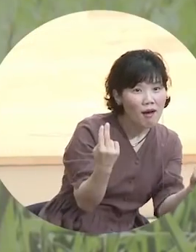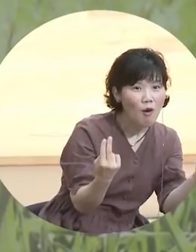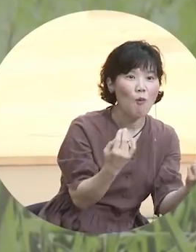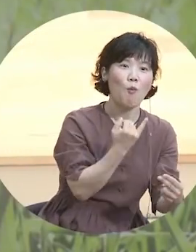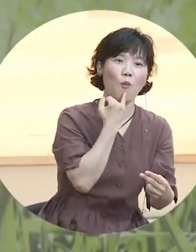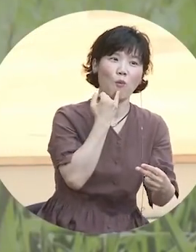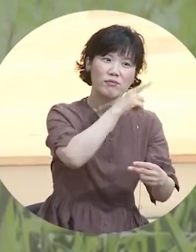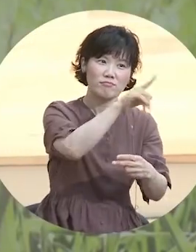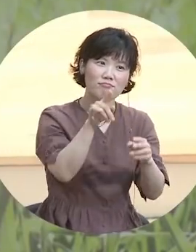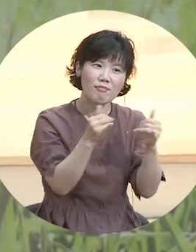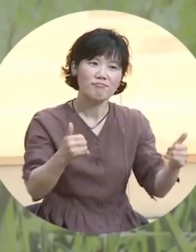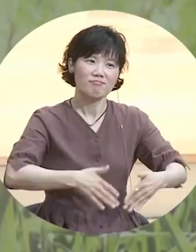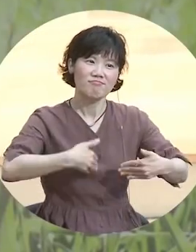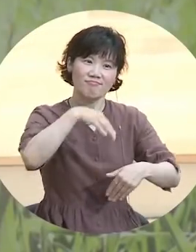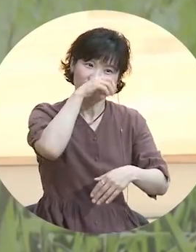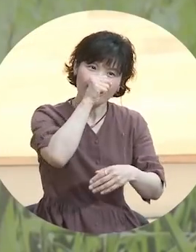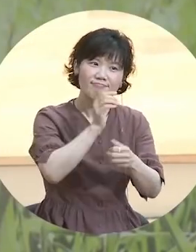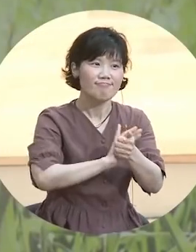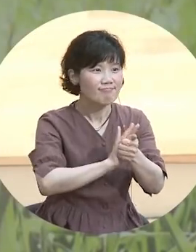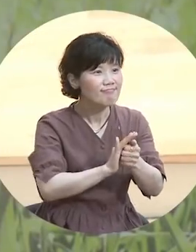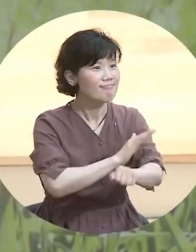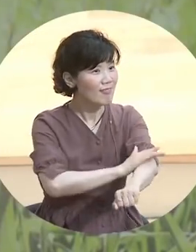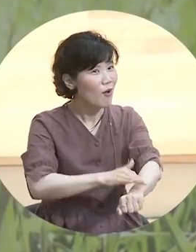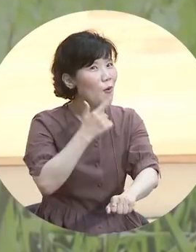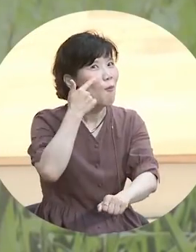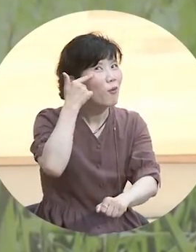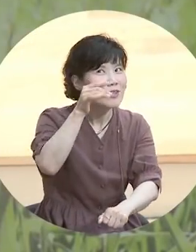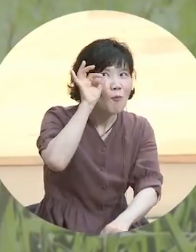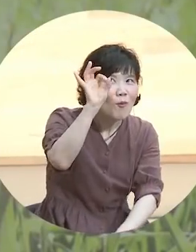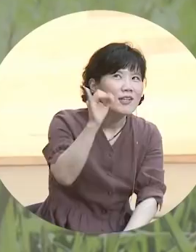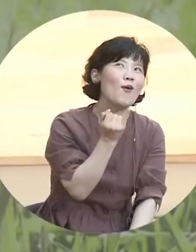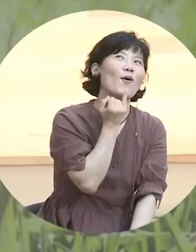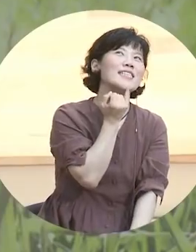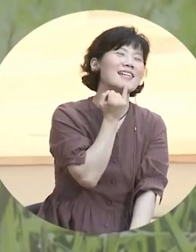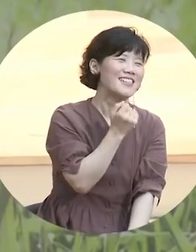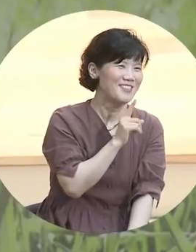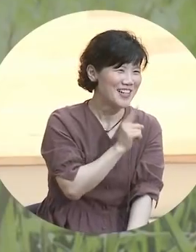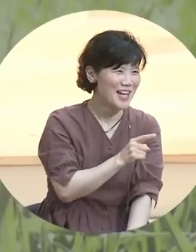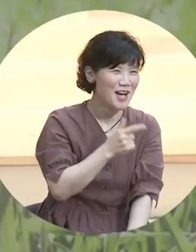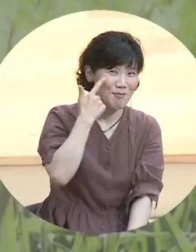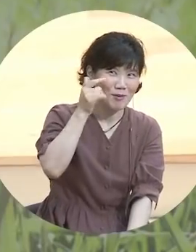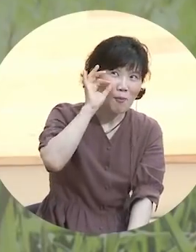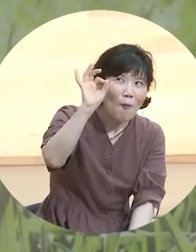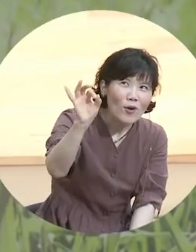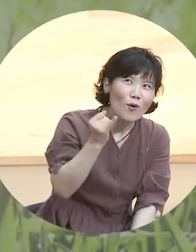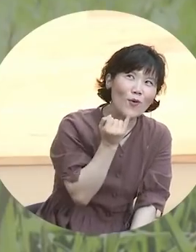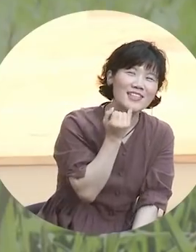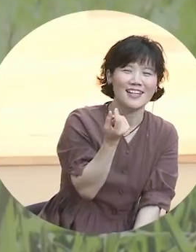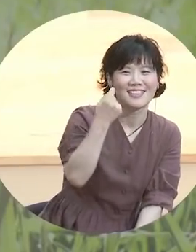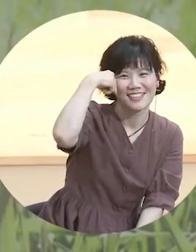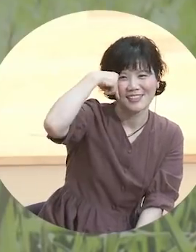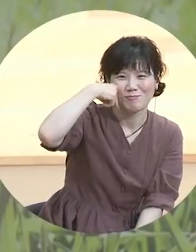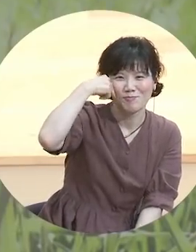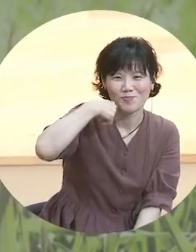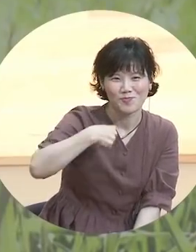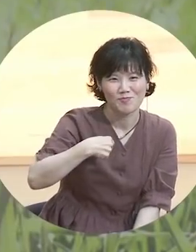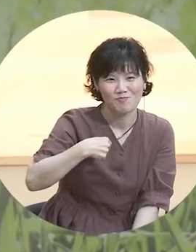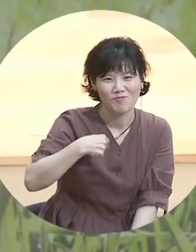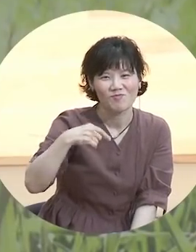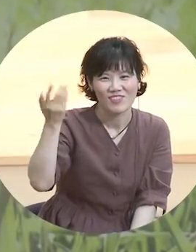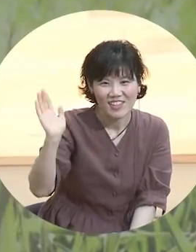사람들도 상냥하고 특히 목사도 괜찮은 것 같고 목사 양반도 좀 괜찮은 것 같고